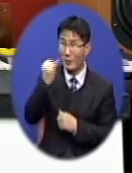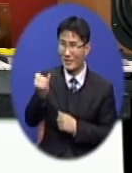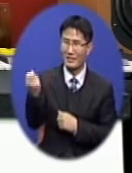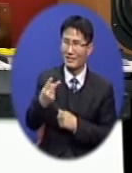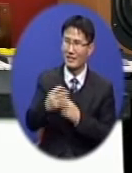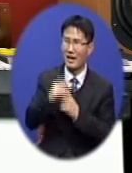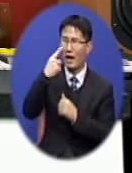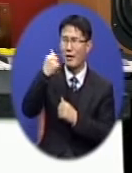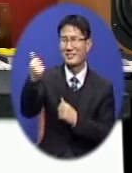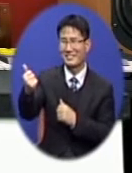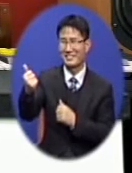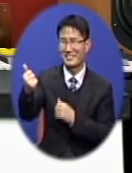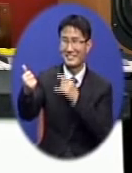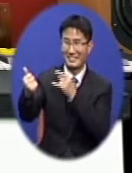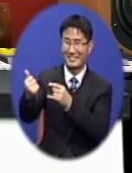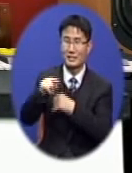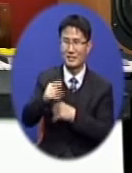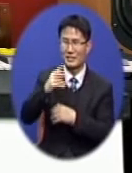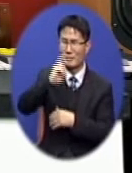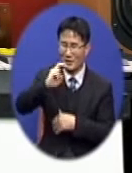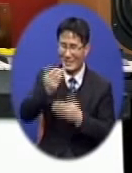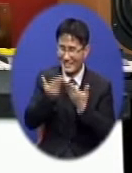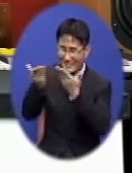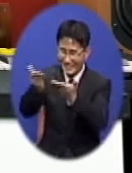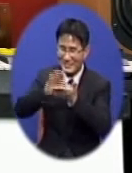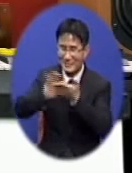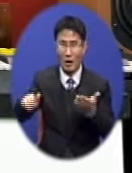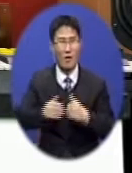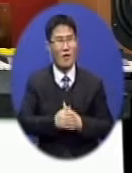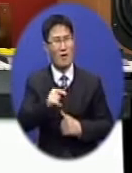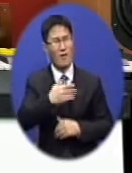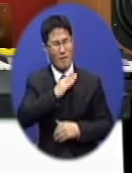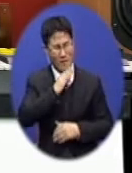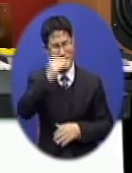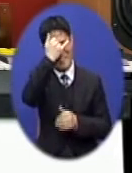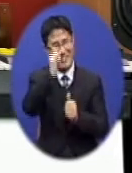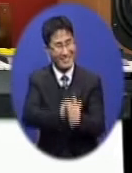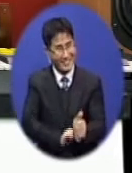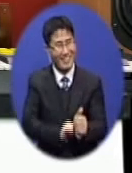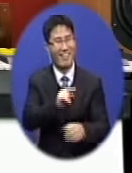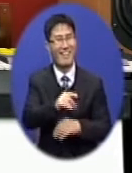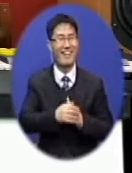어머니하고 아버지께 네. 네. 이 노래 바치겠습니다. 진짜 효자시다. 네.